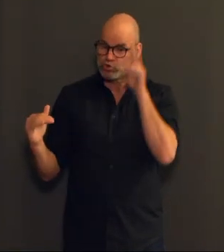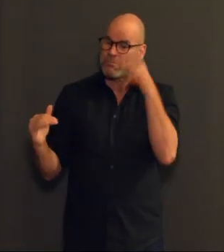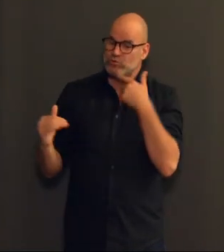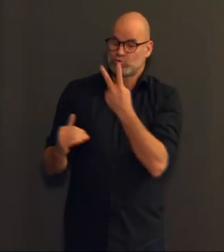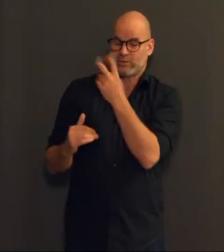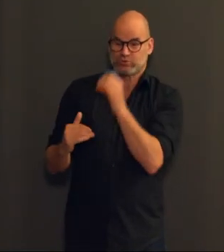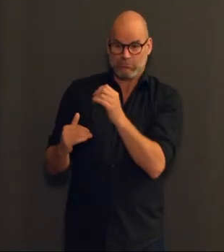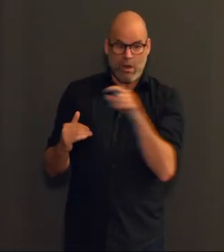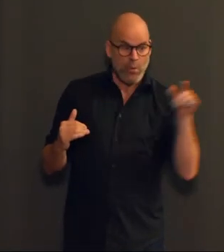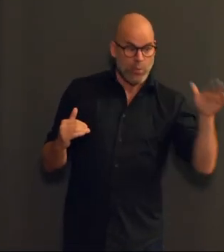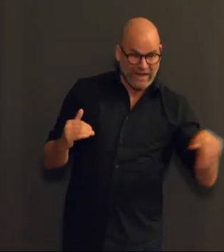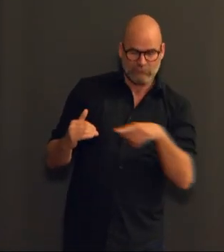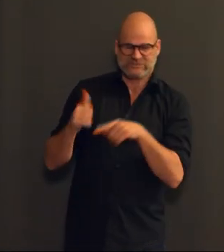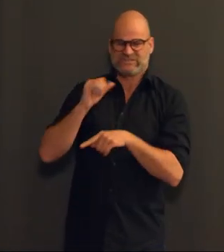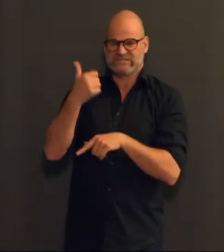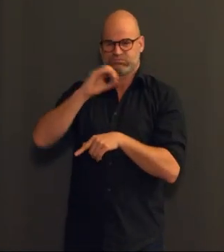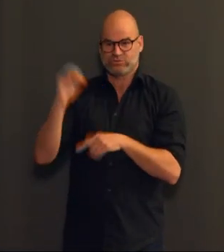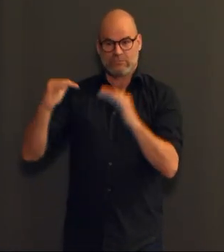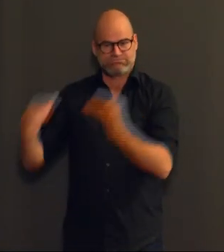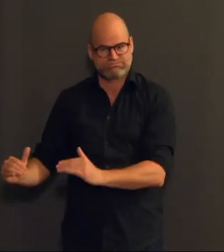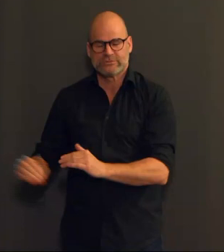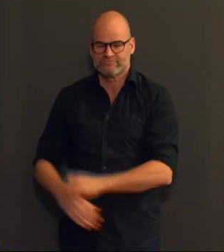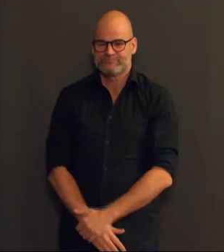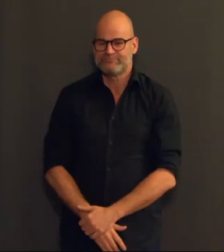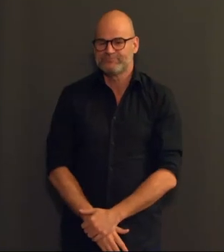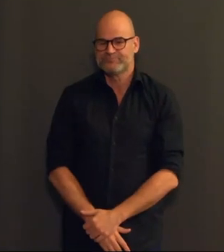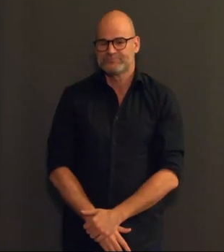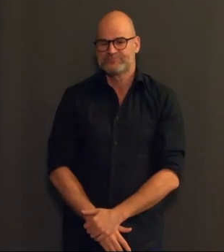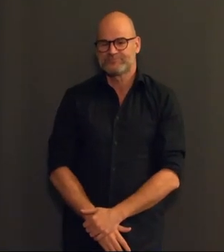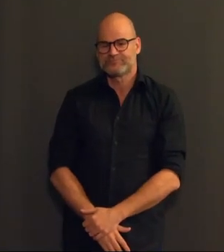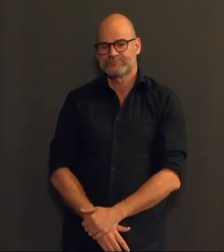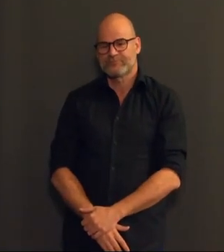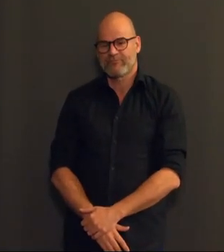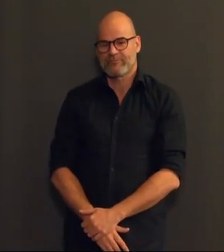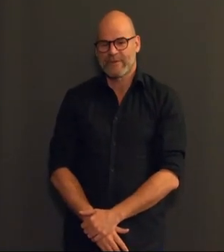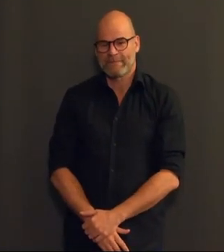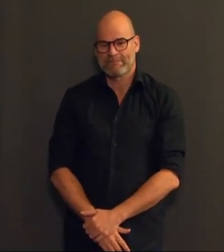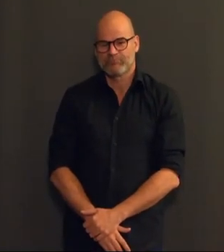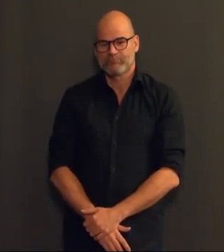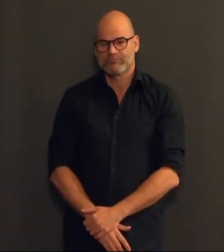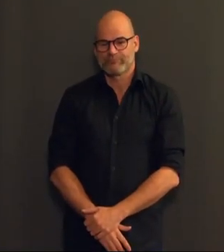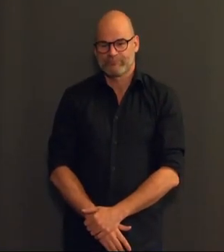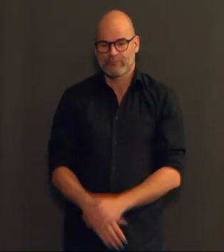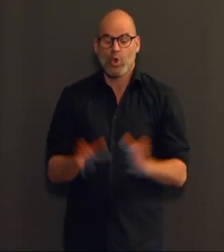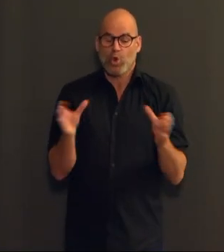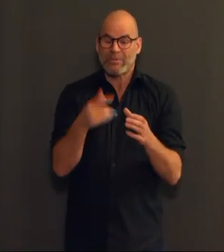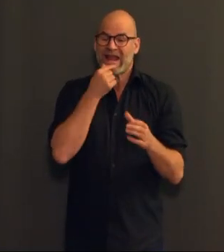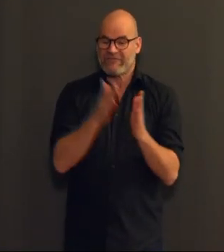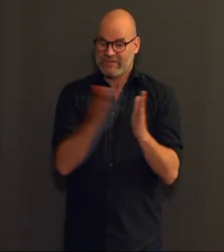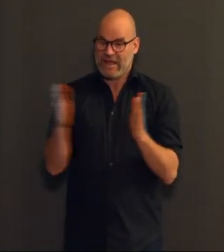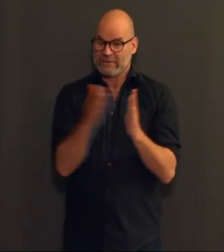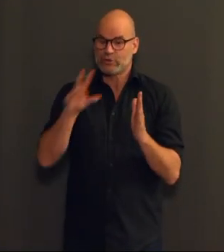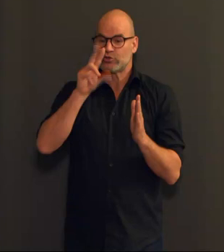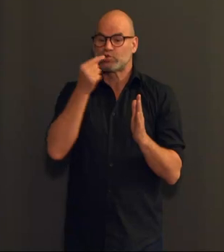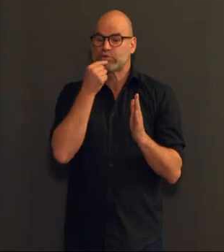De besmettingsgraad is ondertussen nog steeds het hoogst bij de twintigers. Bij tieners neemt het aantal besmettingen vooral